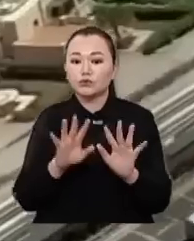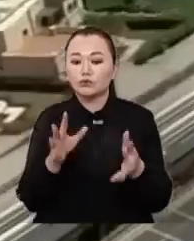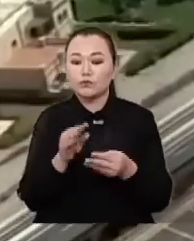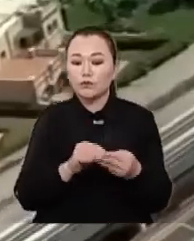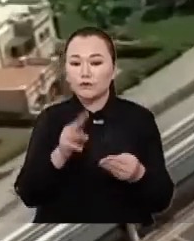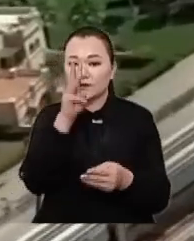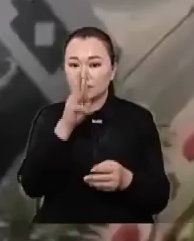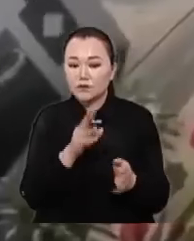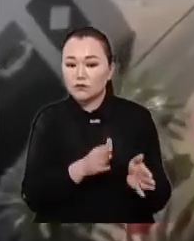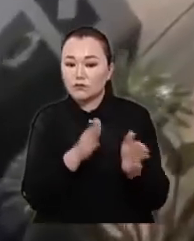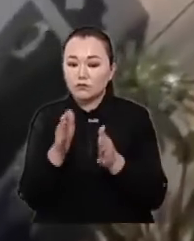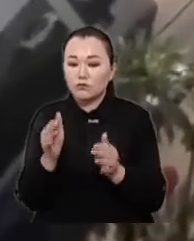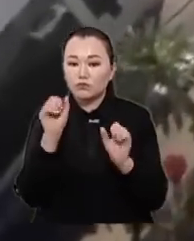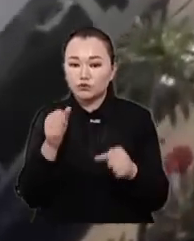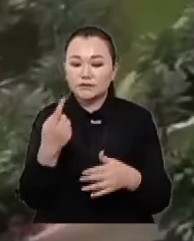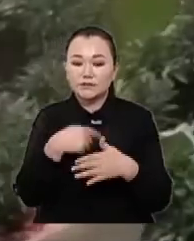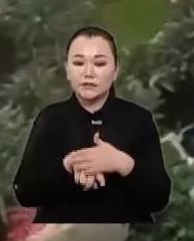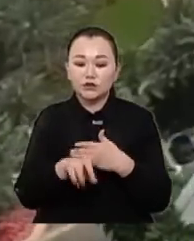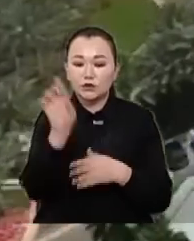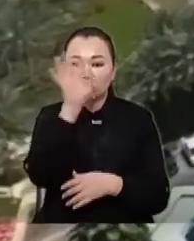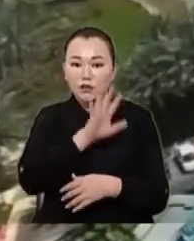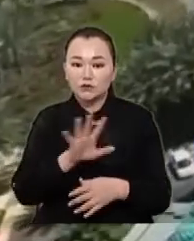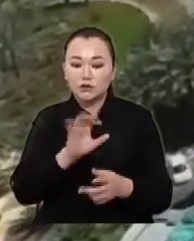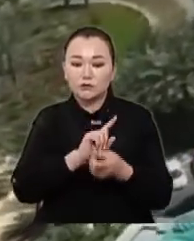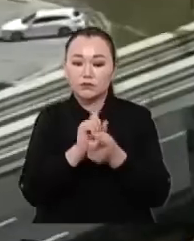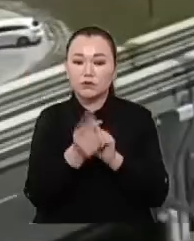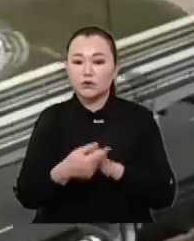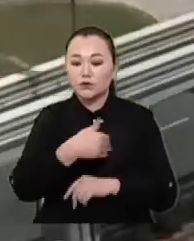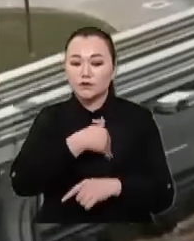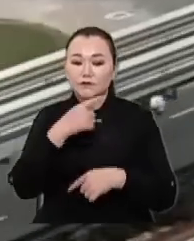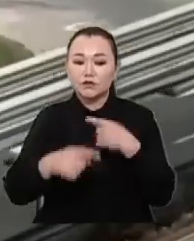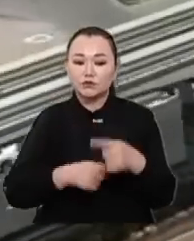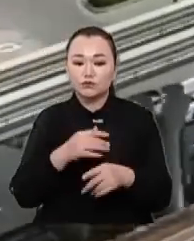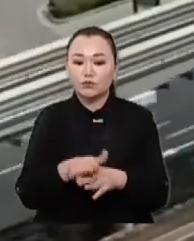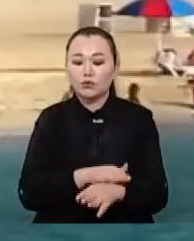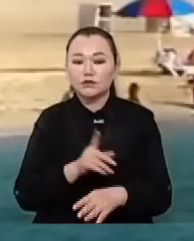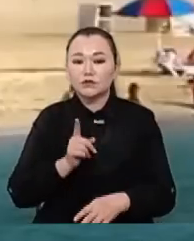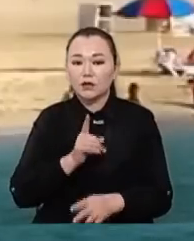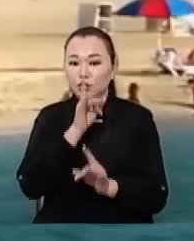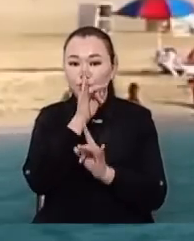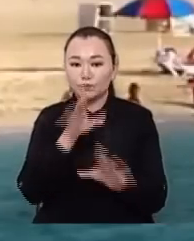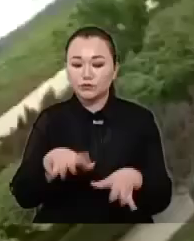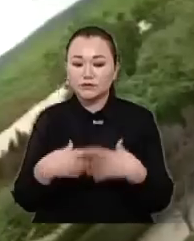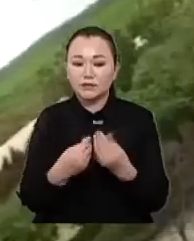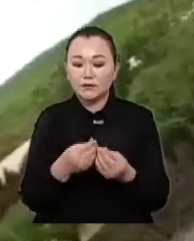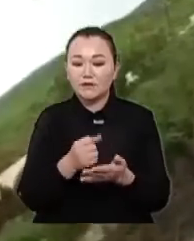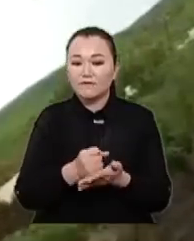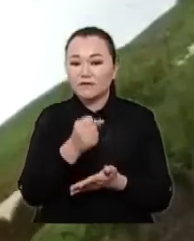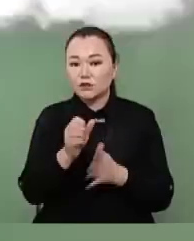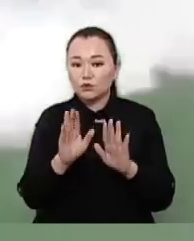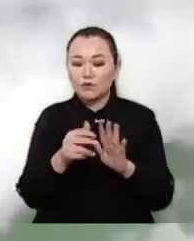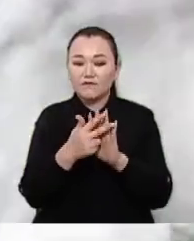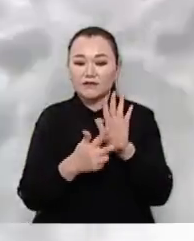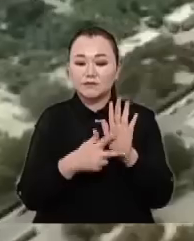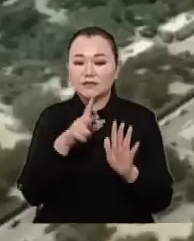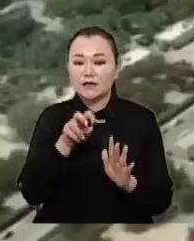3 айға ұзартуға болады. Яғни елде болу мерзімін өзгерту үшін келесі жылды күтпейді. Отбасылық визаға тек 18